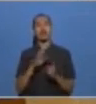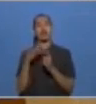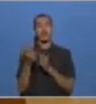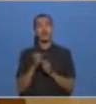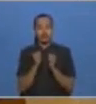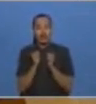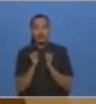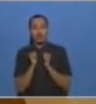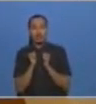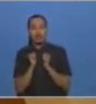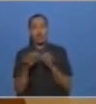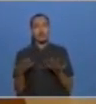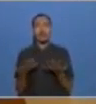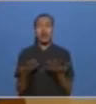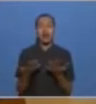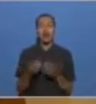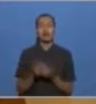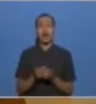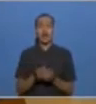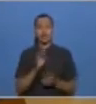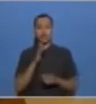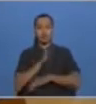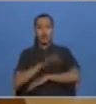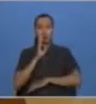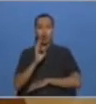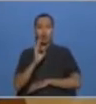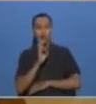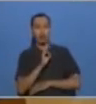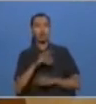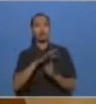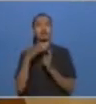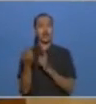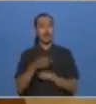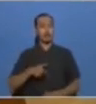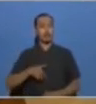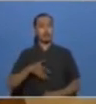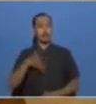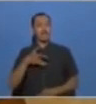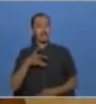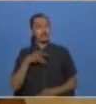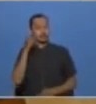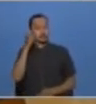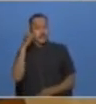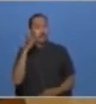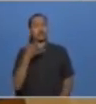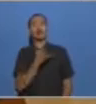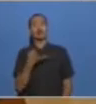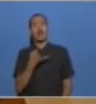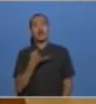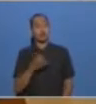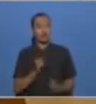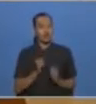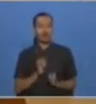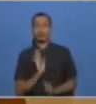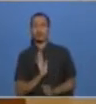sampingnya yang katanya juga hoax itu tadi bisa menyebabkan rendahnya kemauan dan kesadaran masyarakat untuk mengikuti vaksinasi. Nah, untuk mengupas